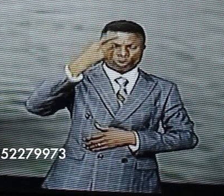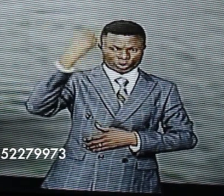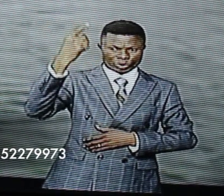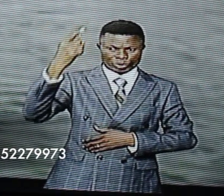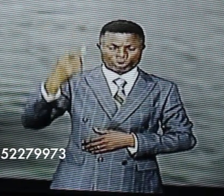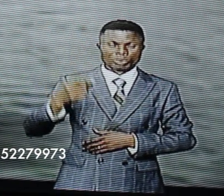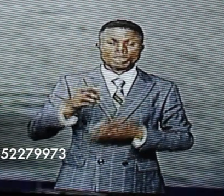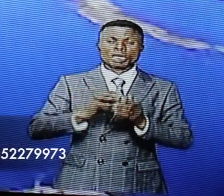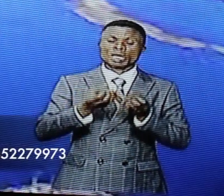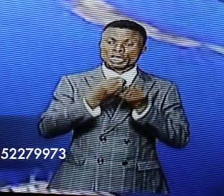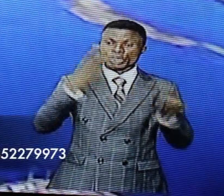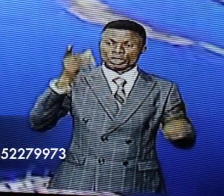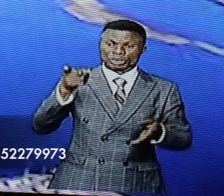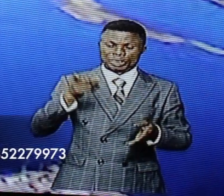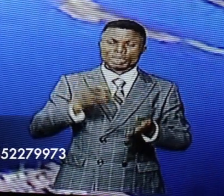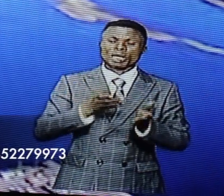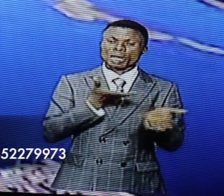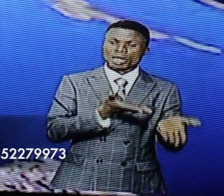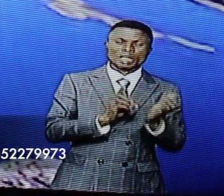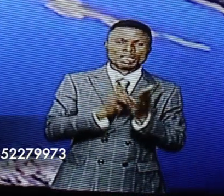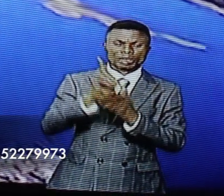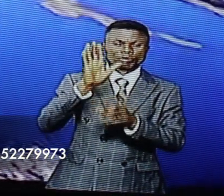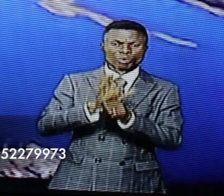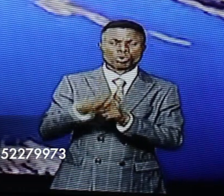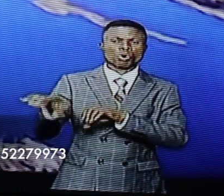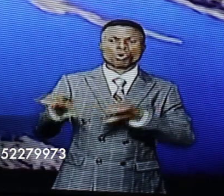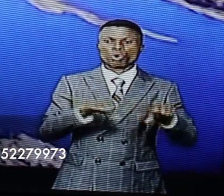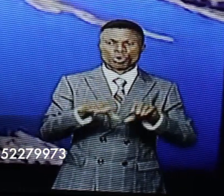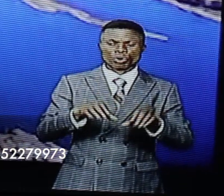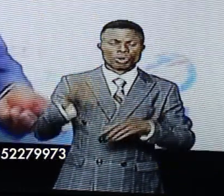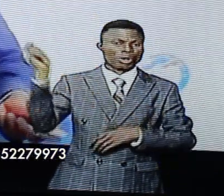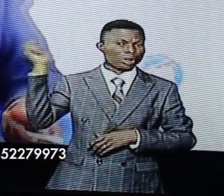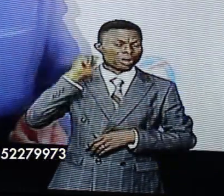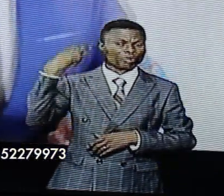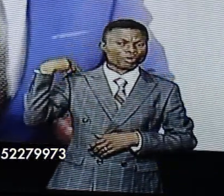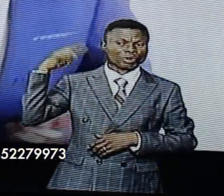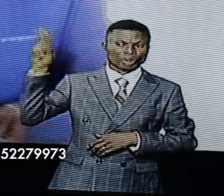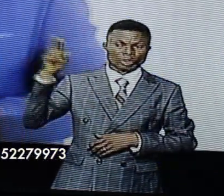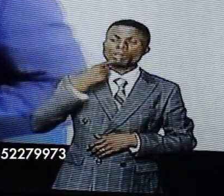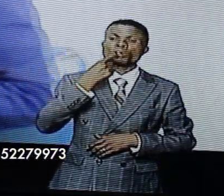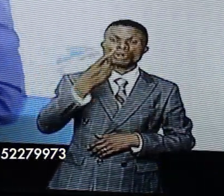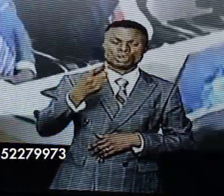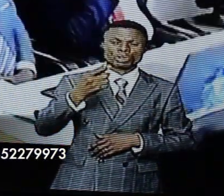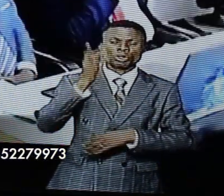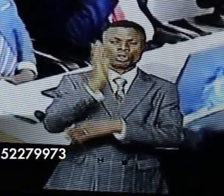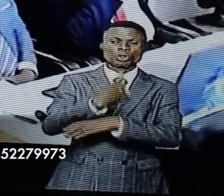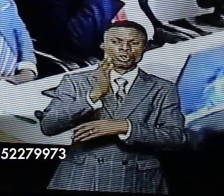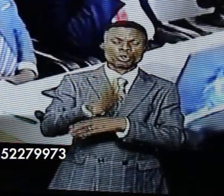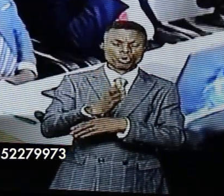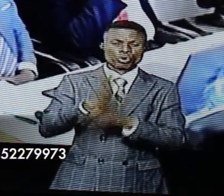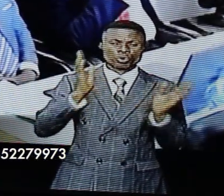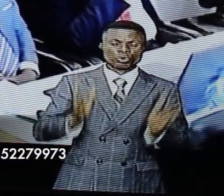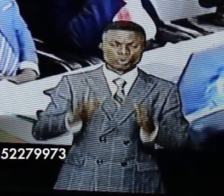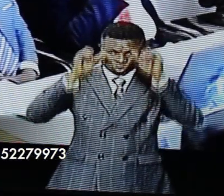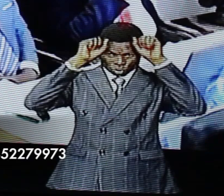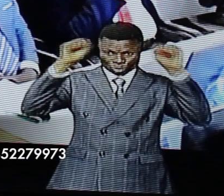Ses potentiels lui permettent de développer plusieurs secteurs. Le professeur Raphaël Chimanga l'a dit au Conseil de la République dans